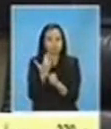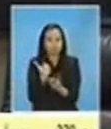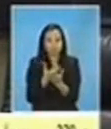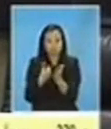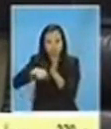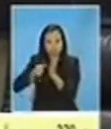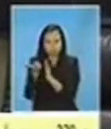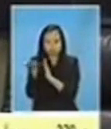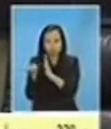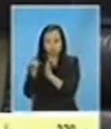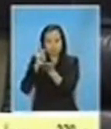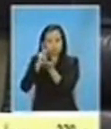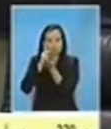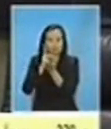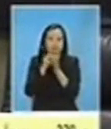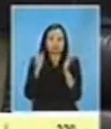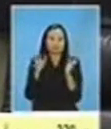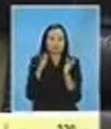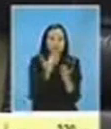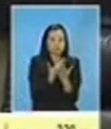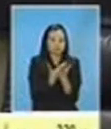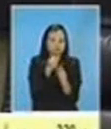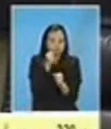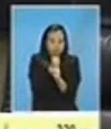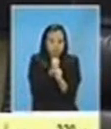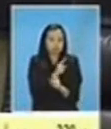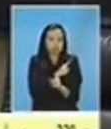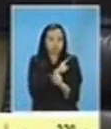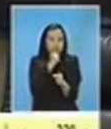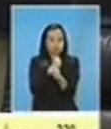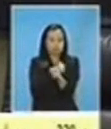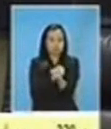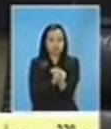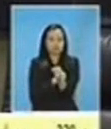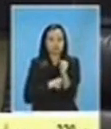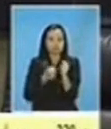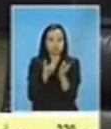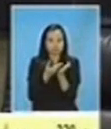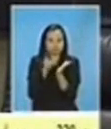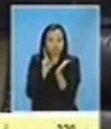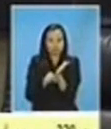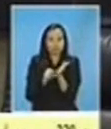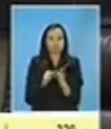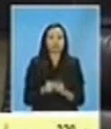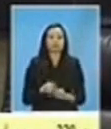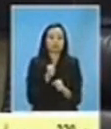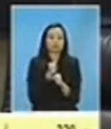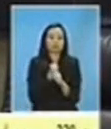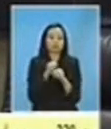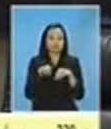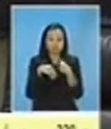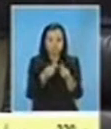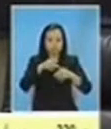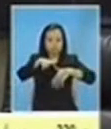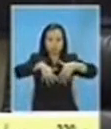ทนายของคุณทางด้านคุณยิ่งลักษณ์เนี่ยมาร่วมในการตรวจสอบคือพูดว่าอนุญาตแต่มาถึงตรงนี้กลายเป็นพอในกระบวนการ อันนี้น